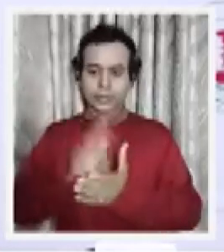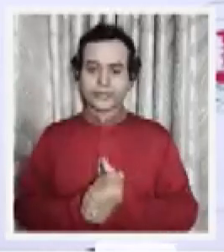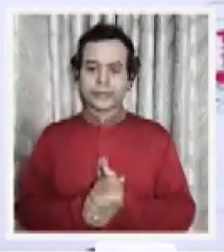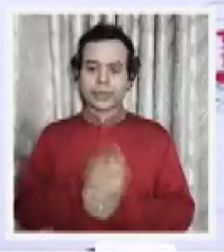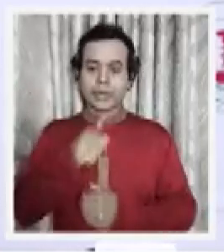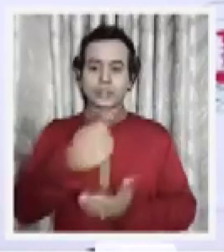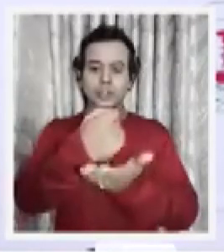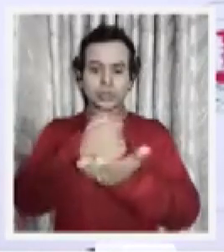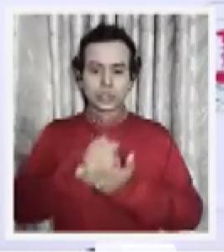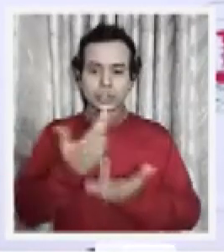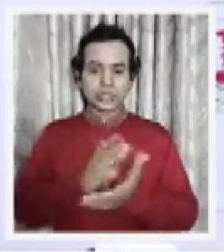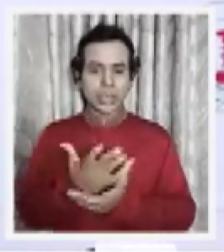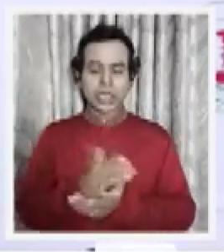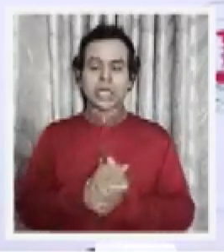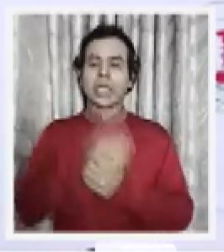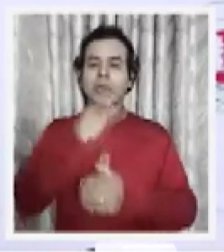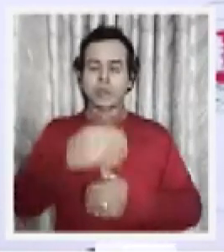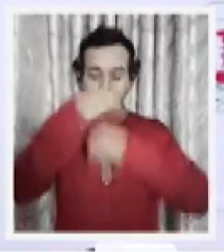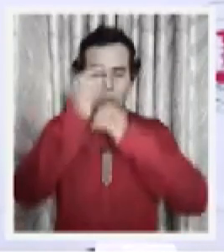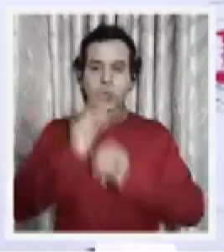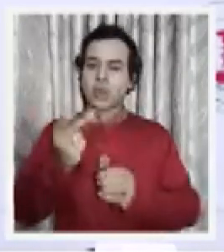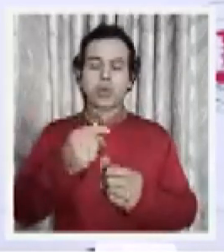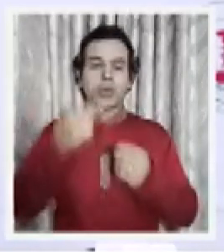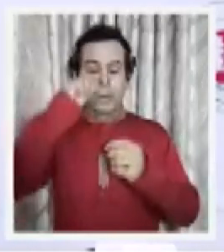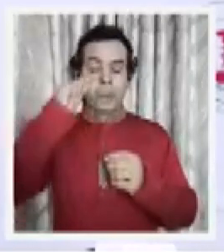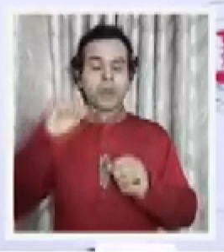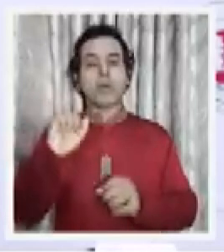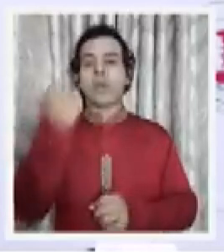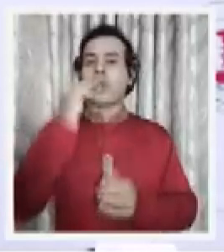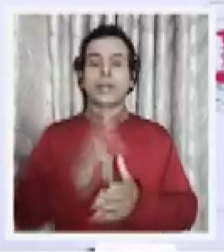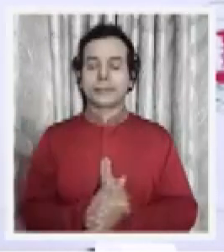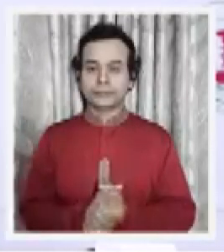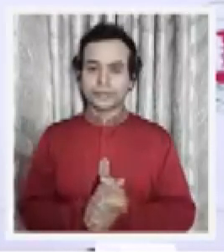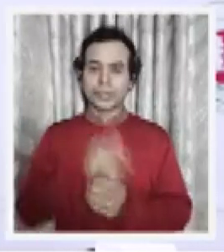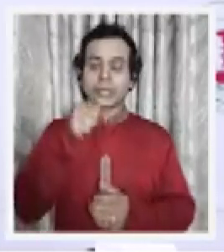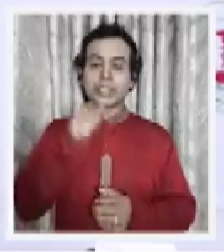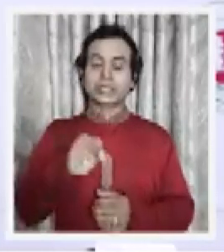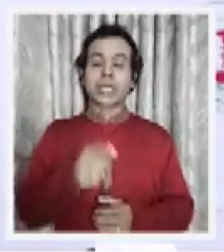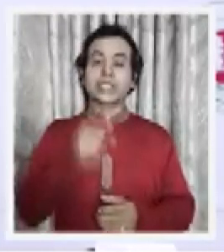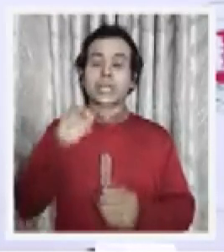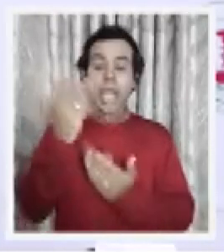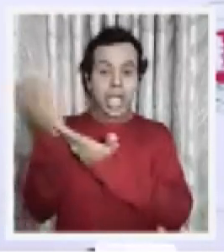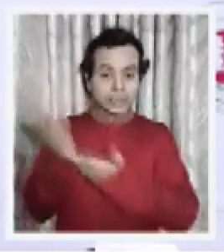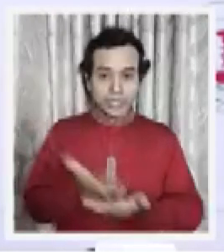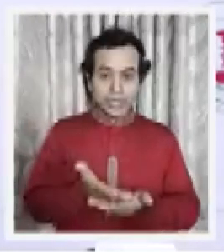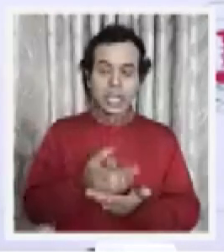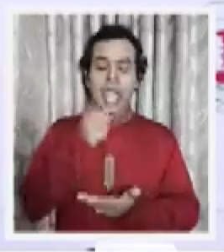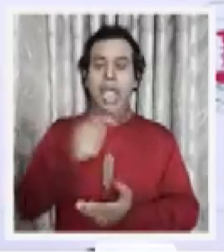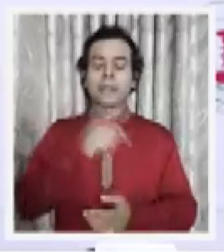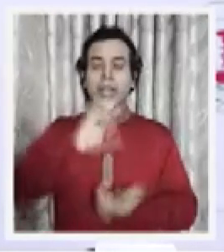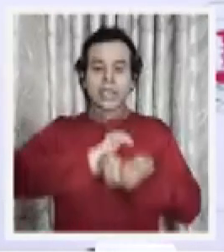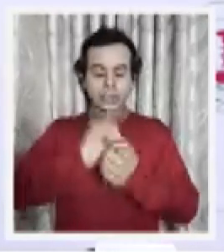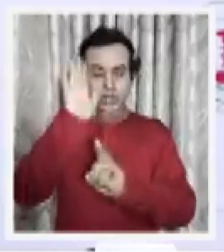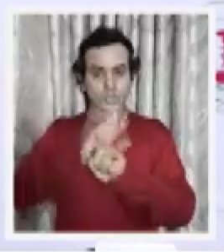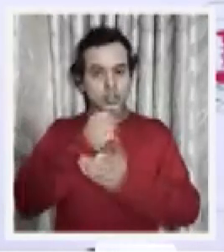স্বাস্থ্যবিধি মেনে চলব, তেমন এই নমুনা পরীক্ষা করা তো সবাই সহায়তা করব, এবং নমুনা যাদের অবশ্যই নমুনা পরীক্ষা করা দরকার,